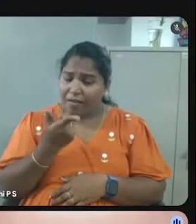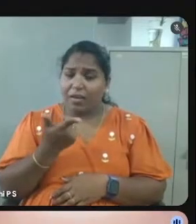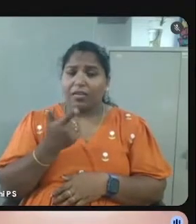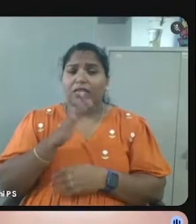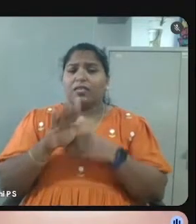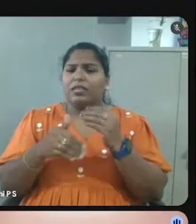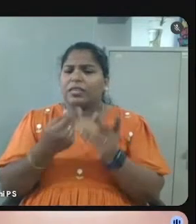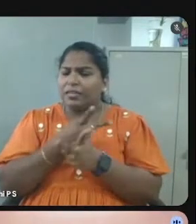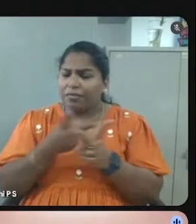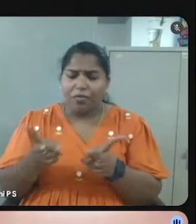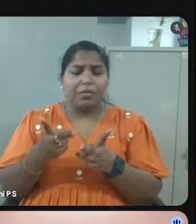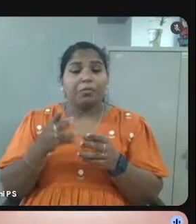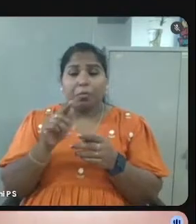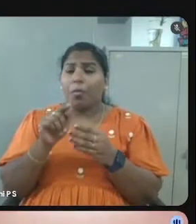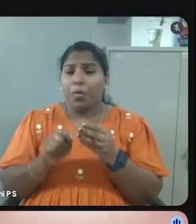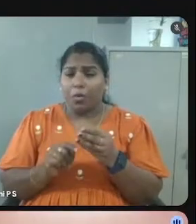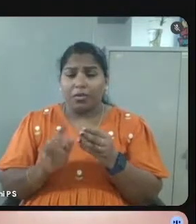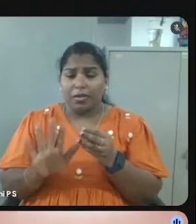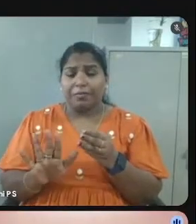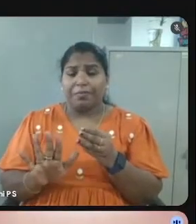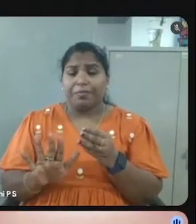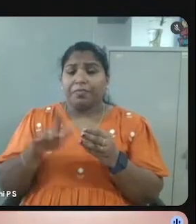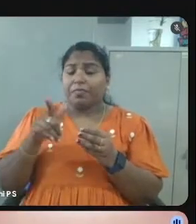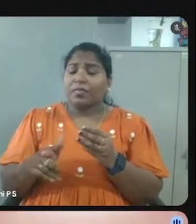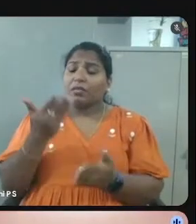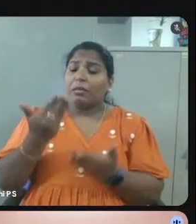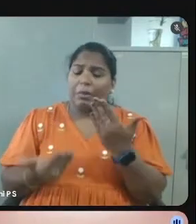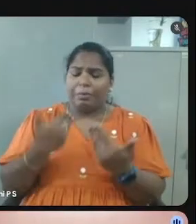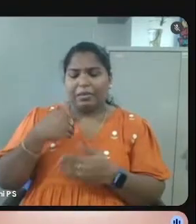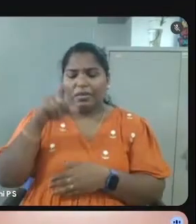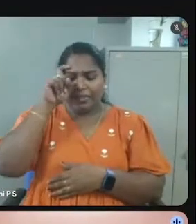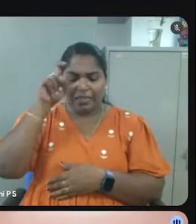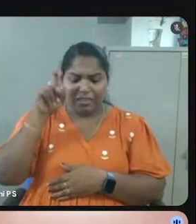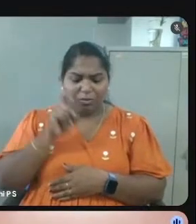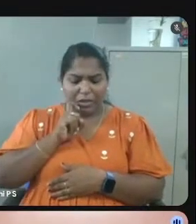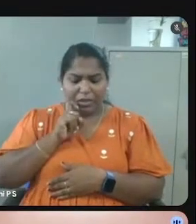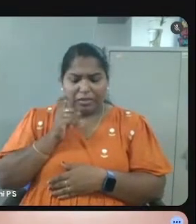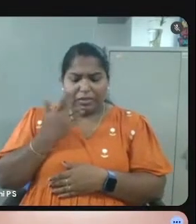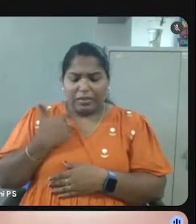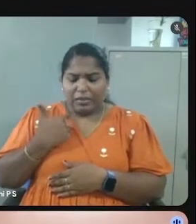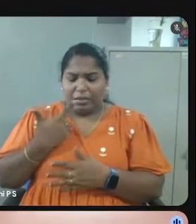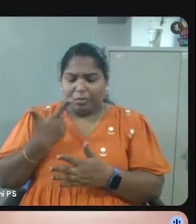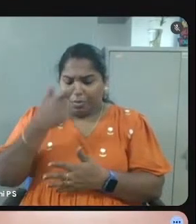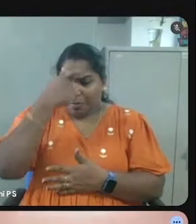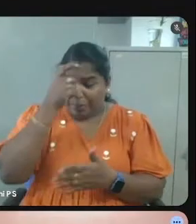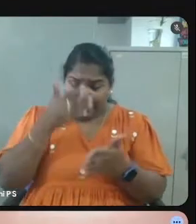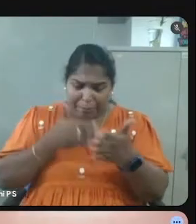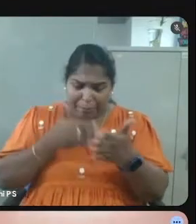ഈ കാര്യങ്ങളെല്ലാം പിന്നെ കൊണ്ട് നമുക്ക് സെക്ഷുവാലിറ്റി അഫക്റ്റ് ആകുന്നോ എന്ന് ഒരു തോന്നും